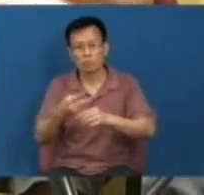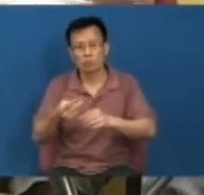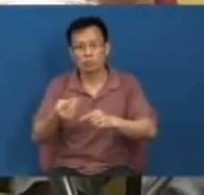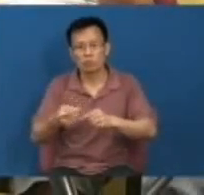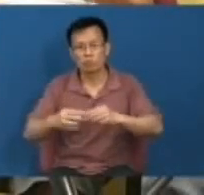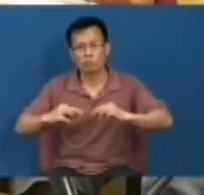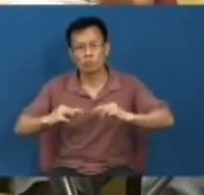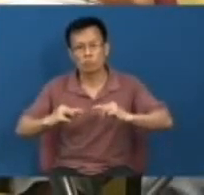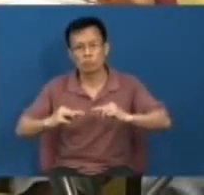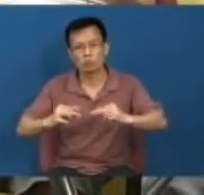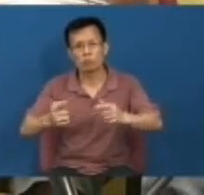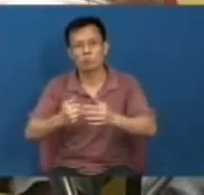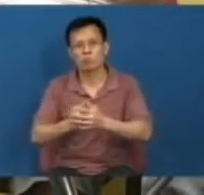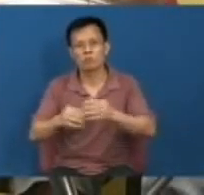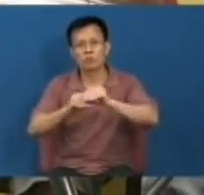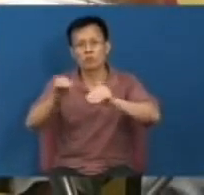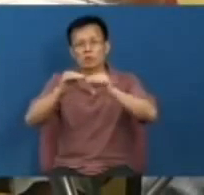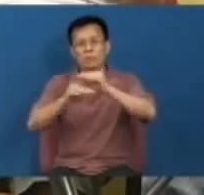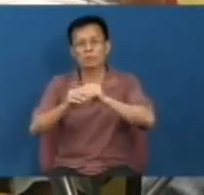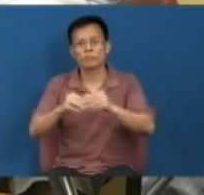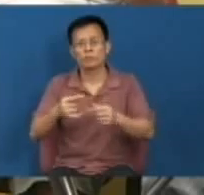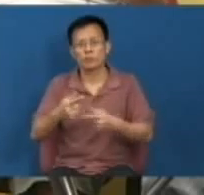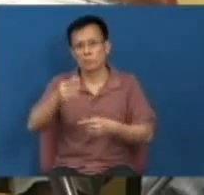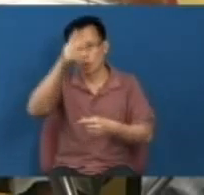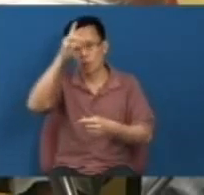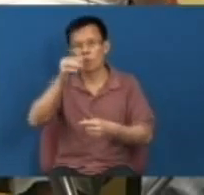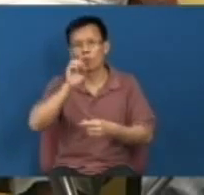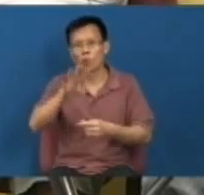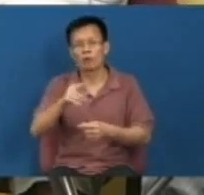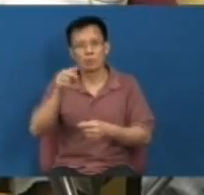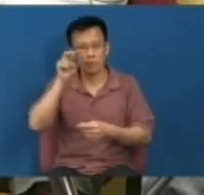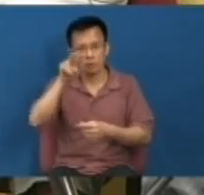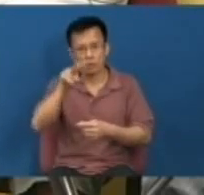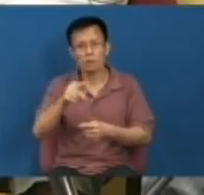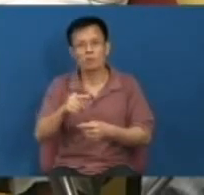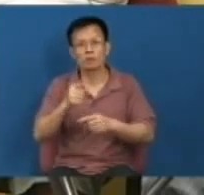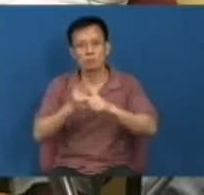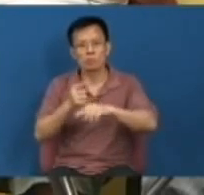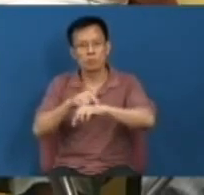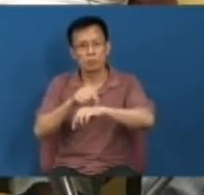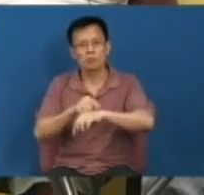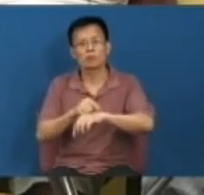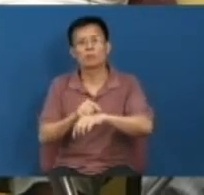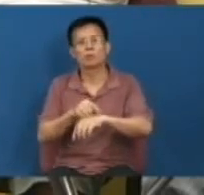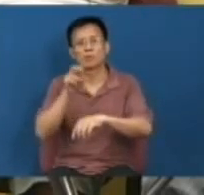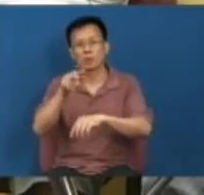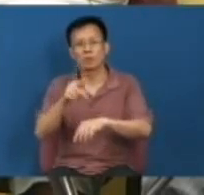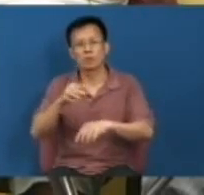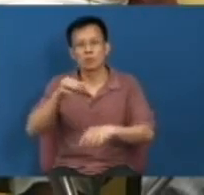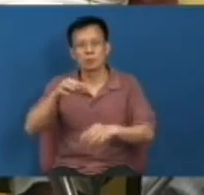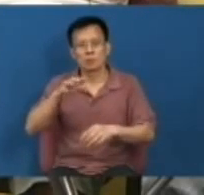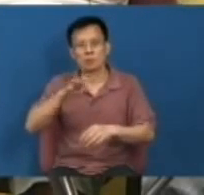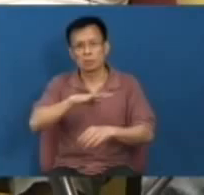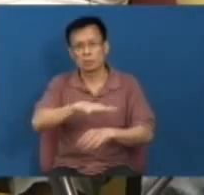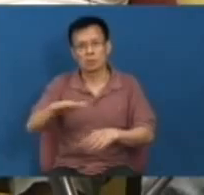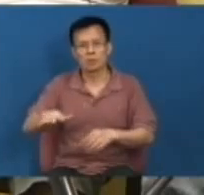佢最後咧，佢都係話佢係會睇下當時你哋嘅。入面的情形 譬如你